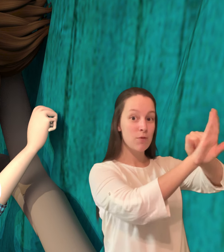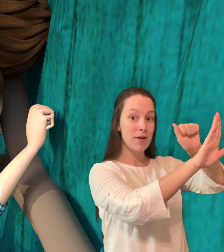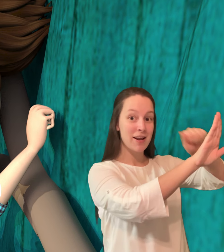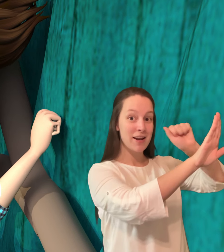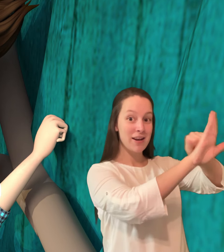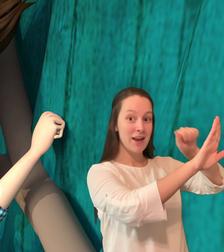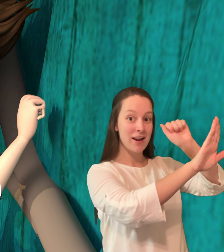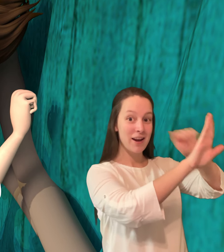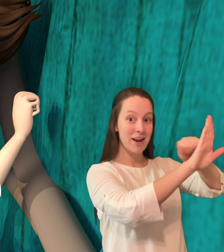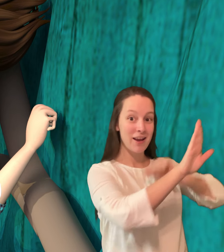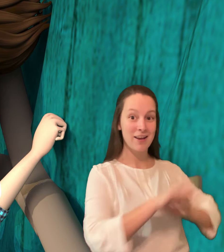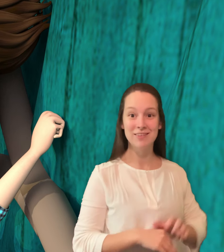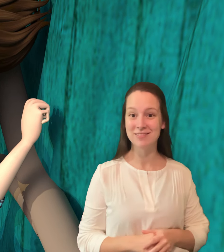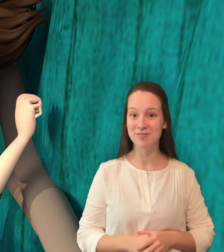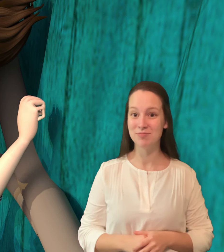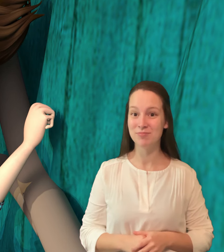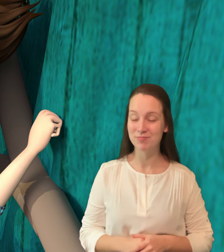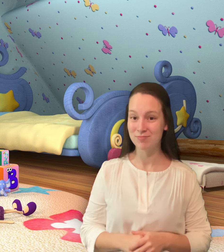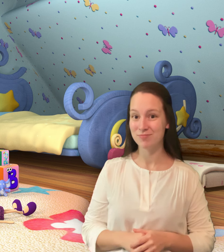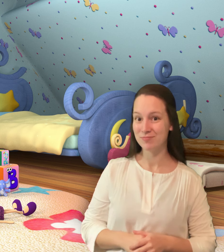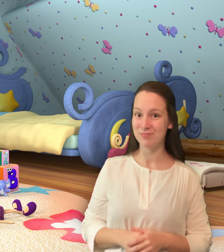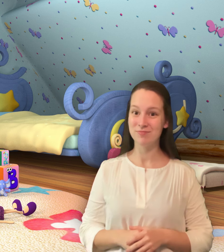とドアに残し